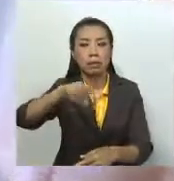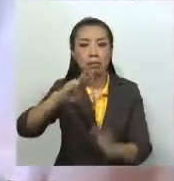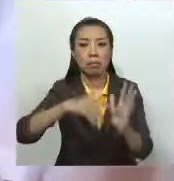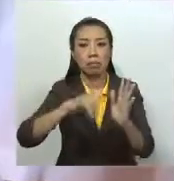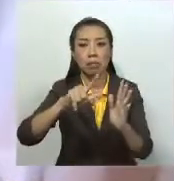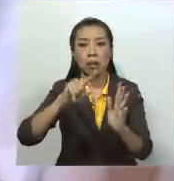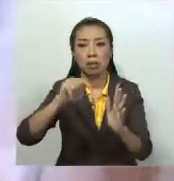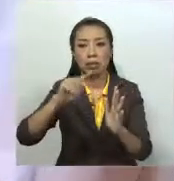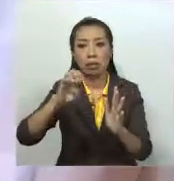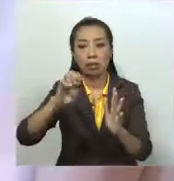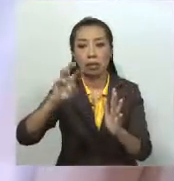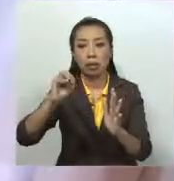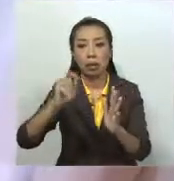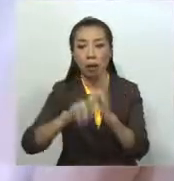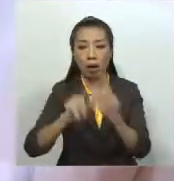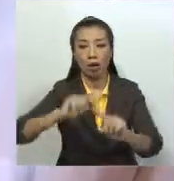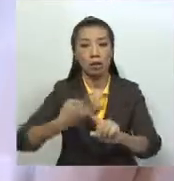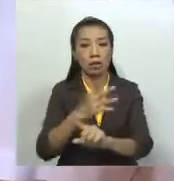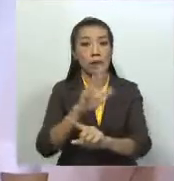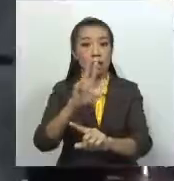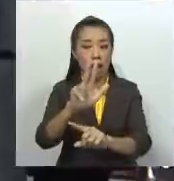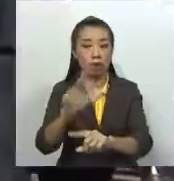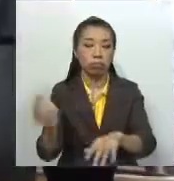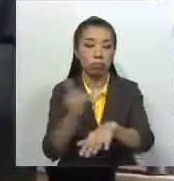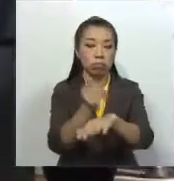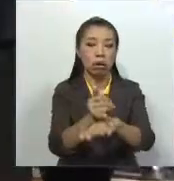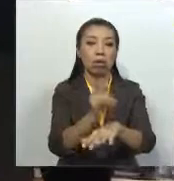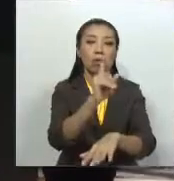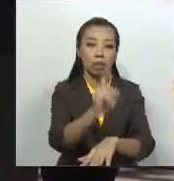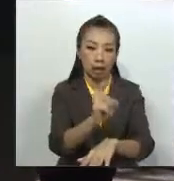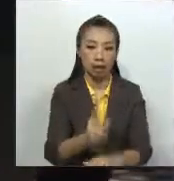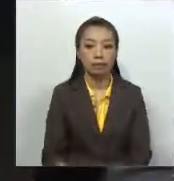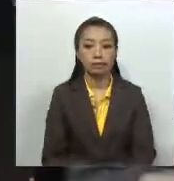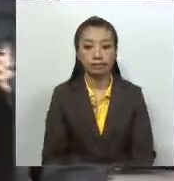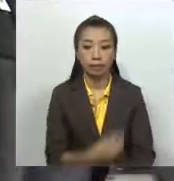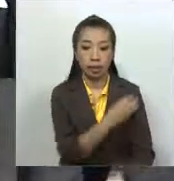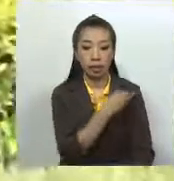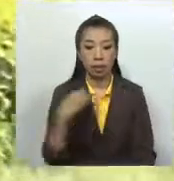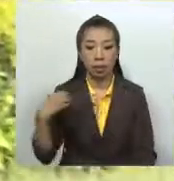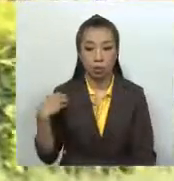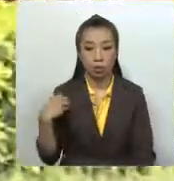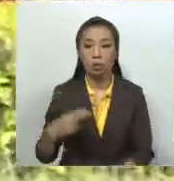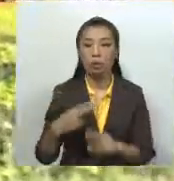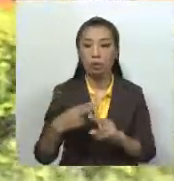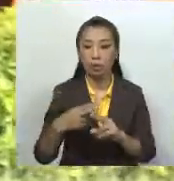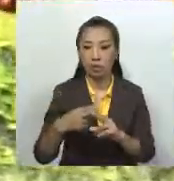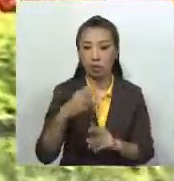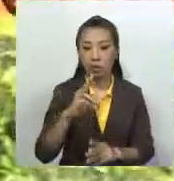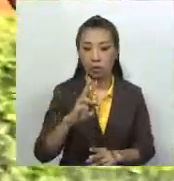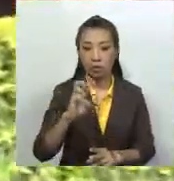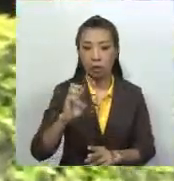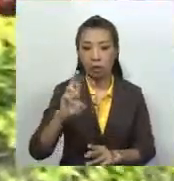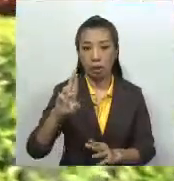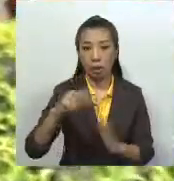แมรี่แลนด์ตั้งแต่วันที่3มีนาคมที่ผ่านมาค่ะ นายวีรชัยหรือว่าท่านทูตแสบที่คนไทยรู้จักกันเป็นอย่างดีนะ